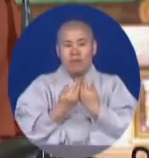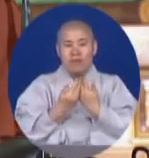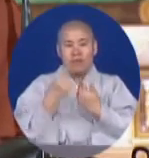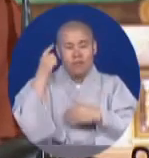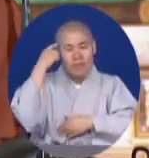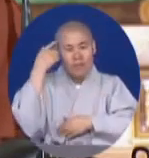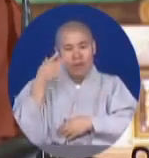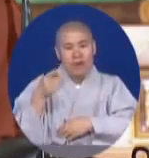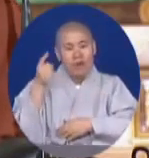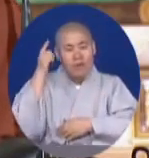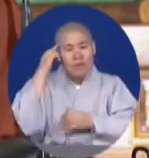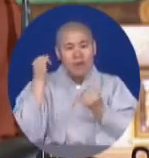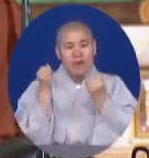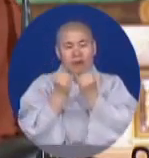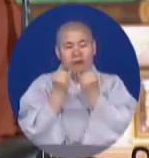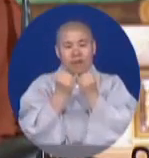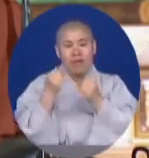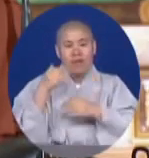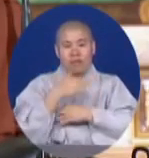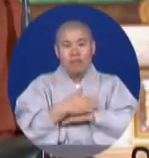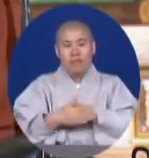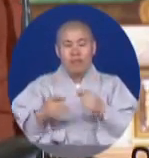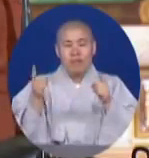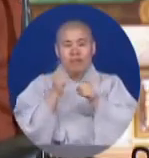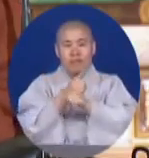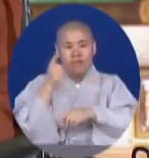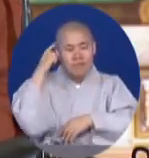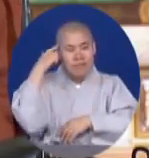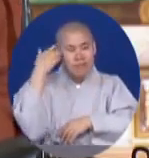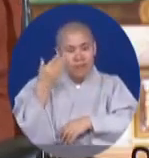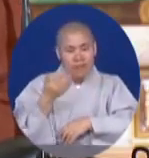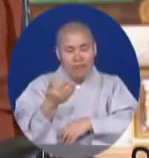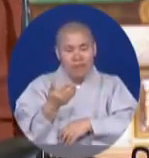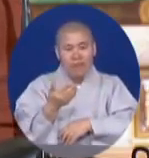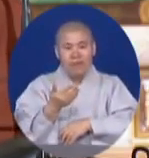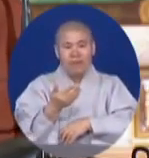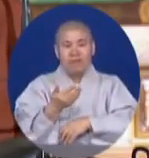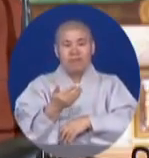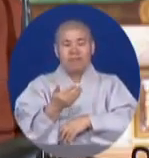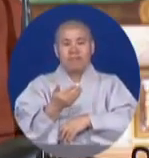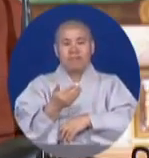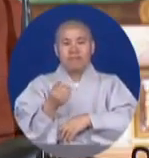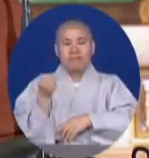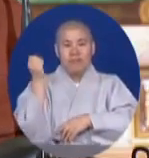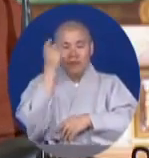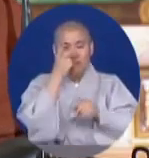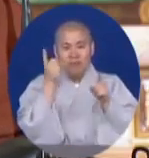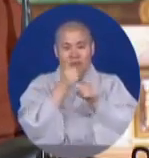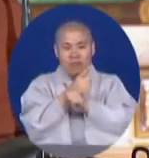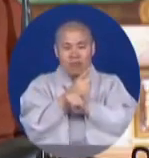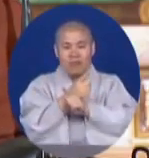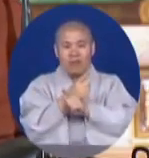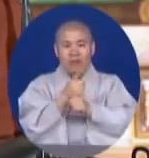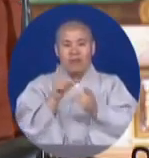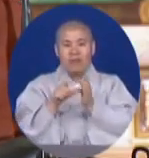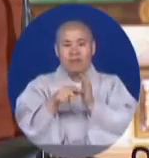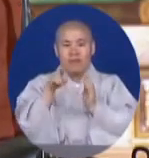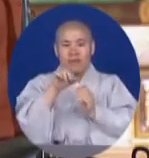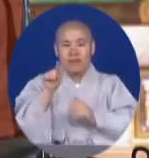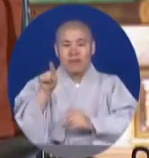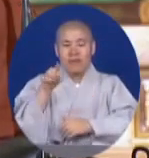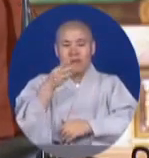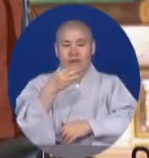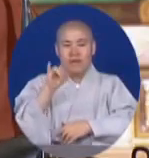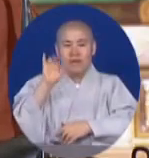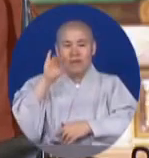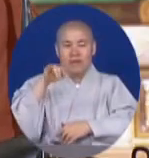바꾸지 않습니까? 이러는 거예요. 완전히 뒤바뀐 거죠, 금방. 그러니까 사리불이 하는 얘기가 내가 언제